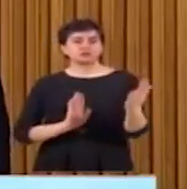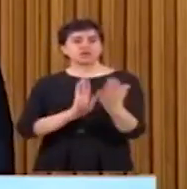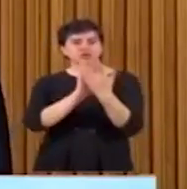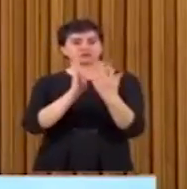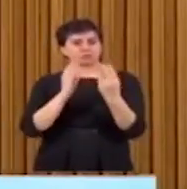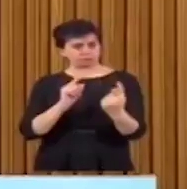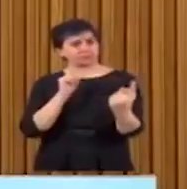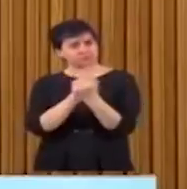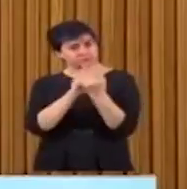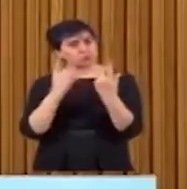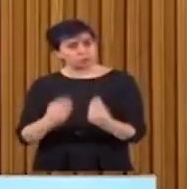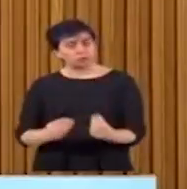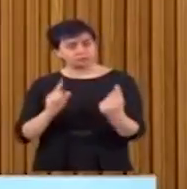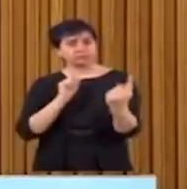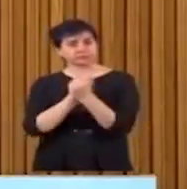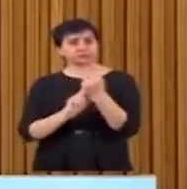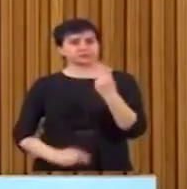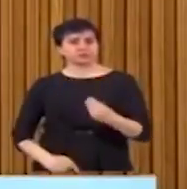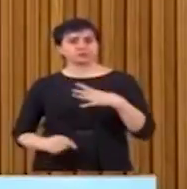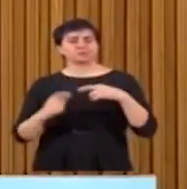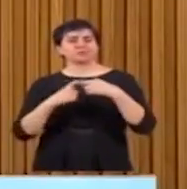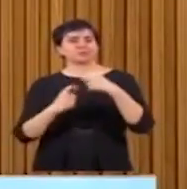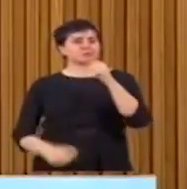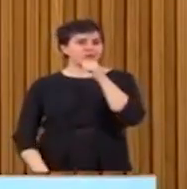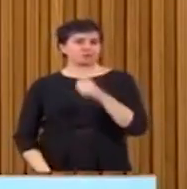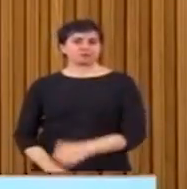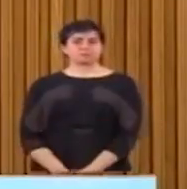çıkarsın Recep Bey, karşıma çıkarsın.